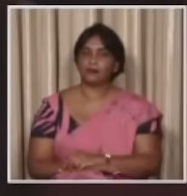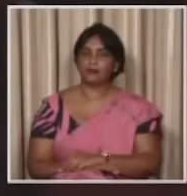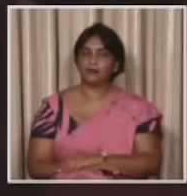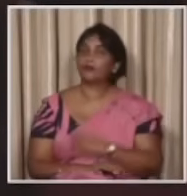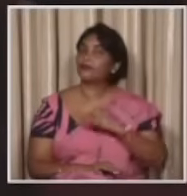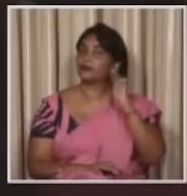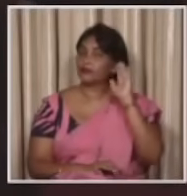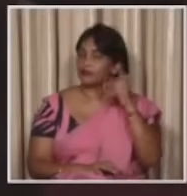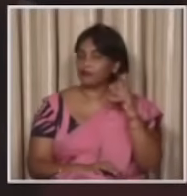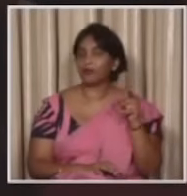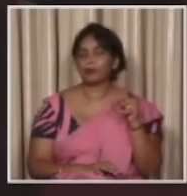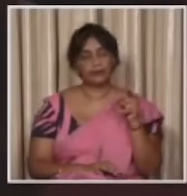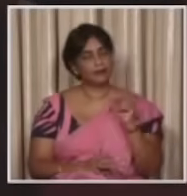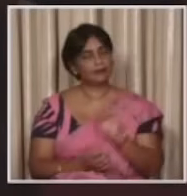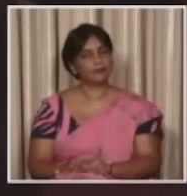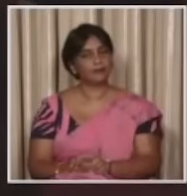විශේෂයෙන්ම